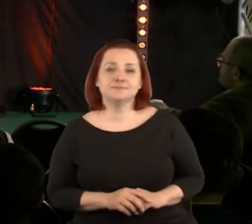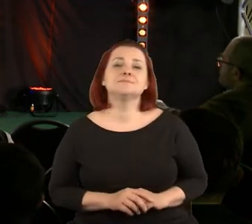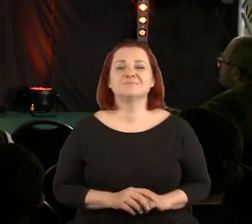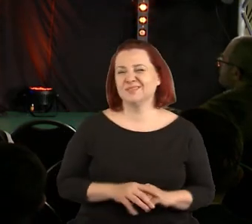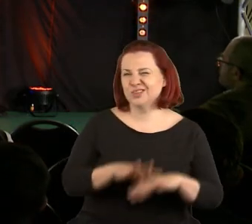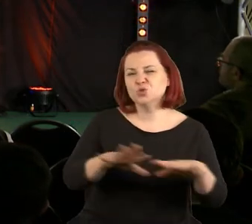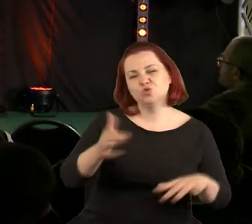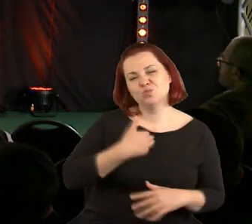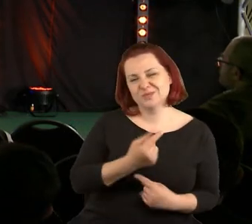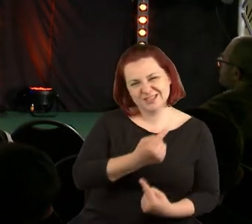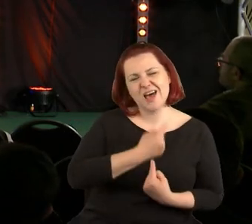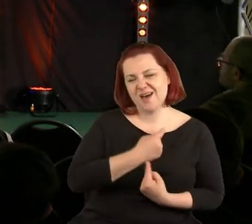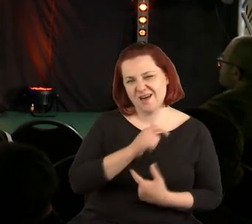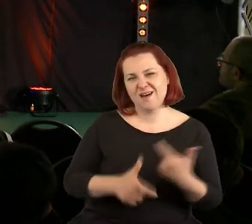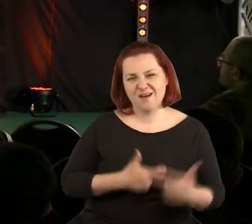sam, ponieważ